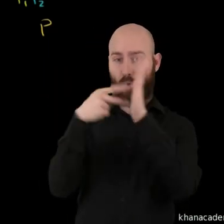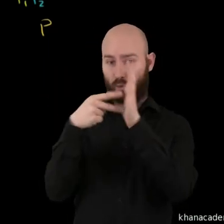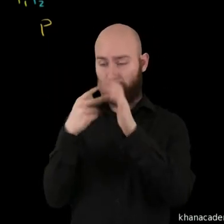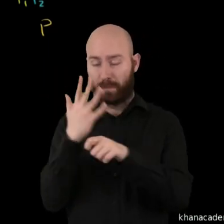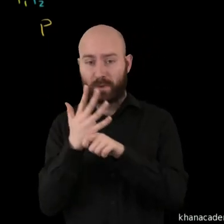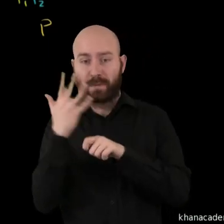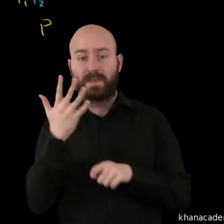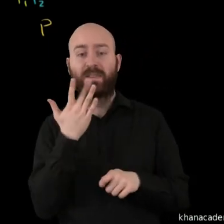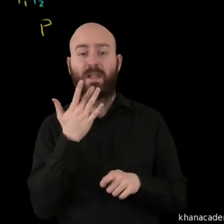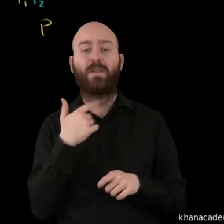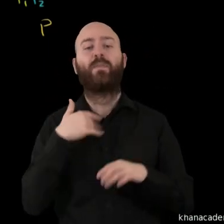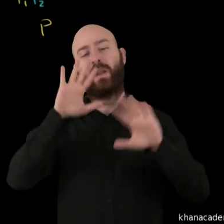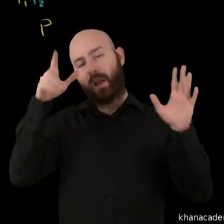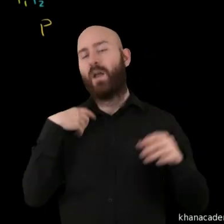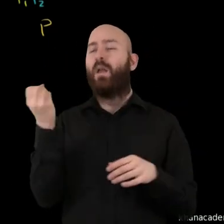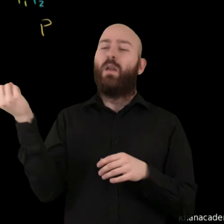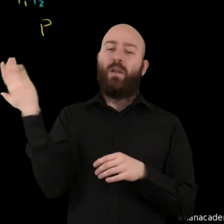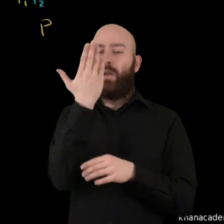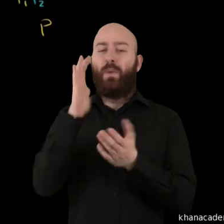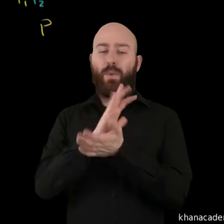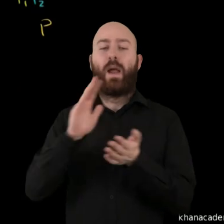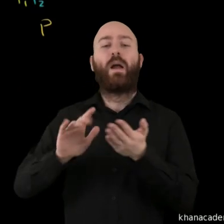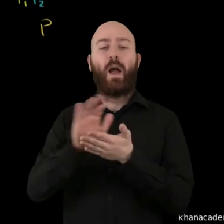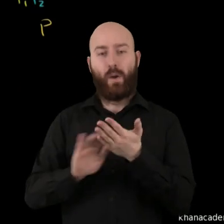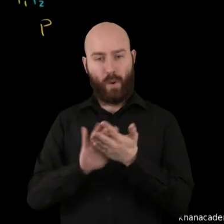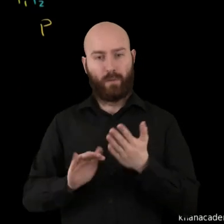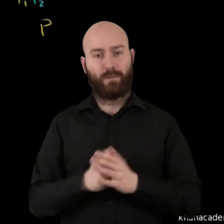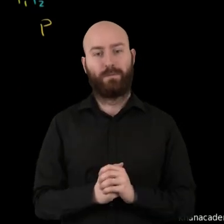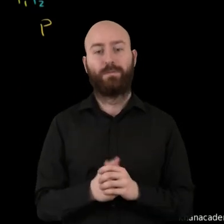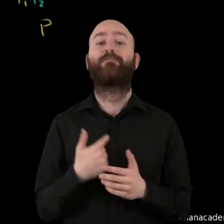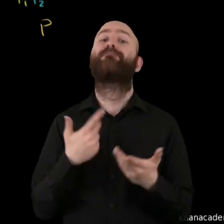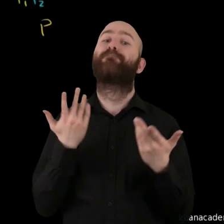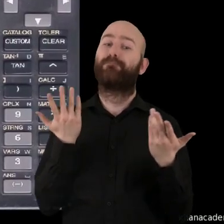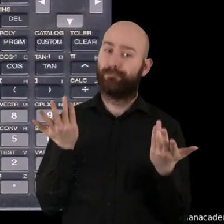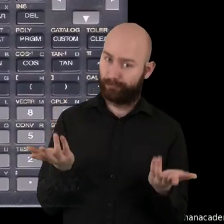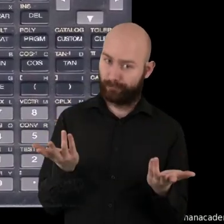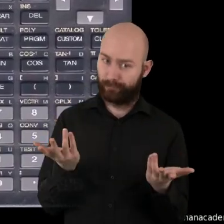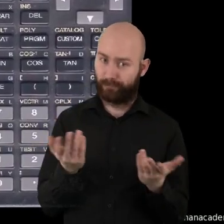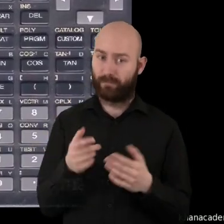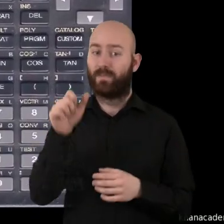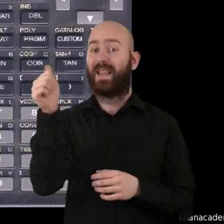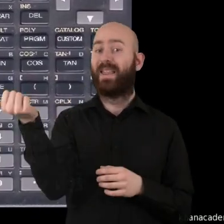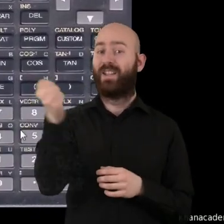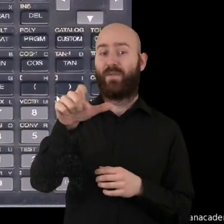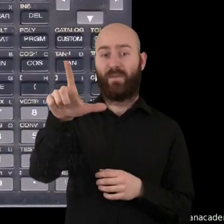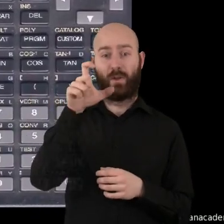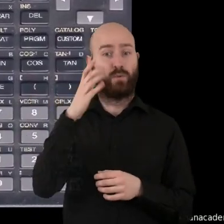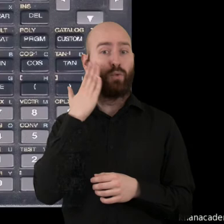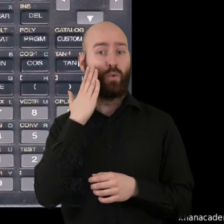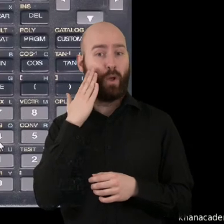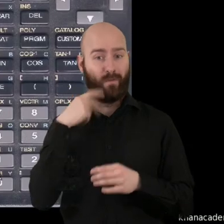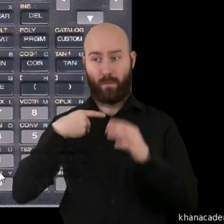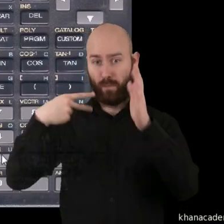Jeśli podzielimy 1200 dolarów przez 55 centów, wyświetlę kalkulator. Jeśli więc,